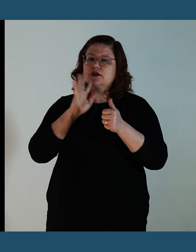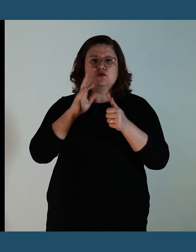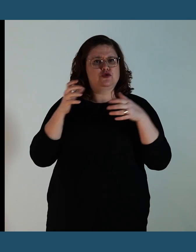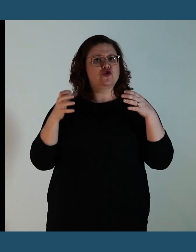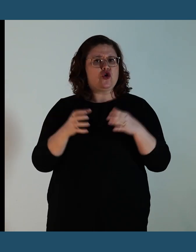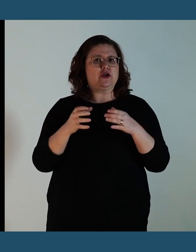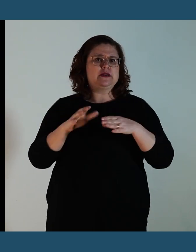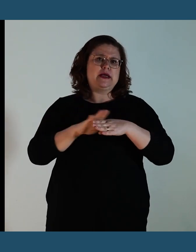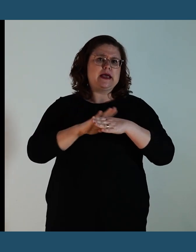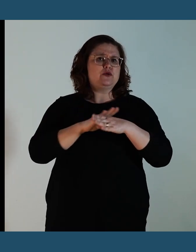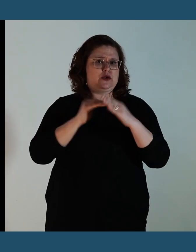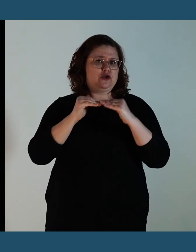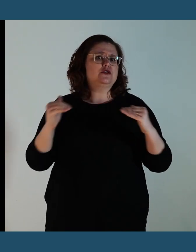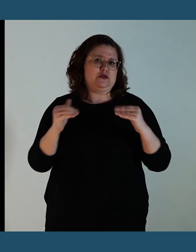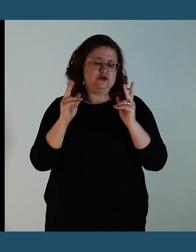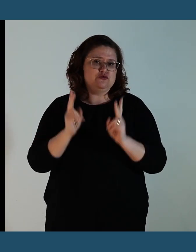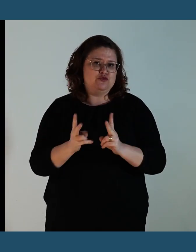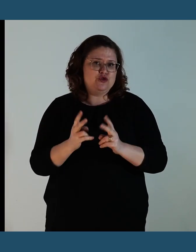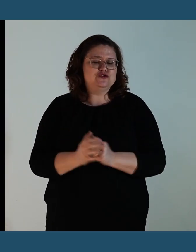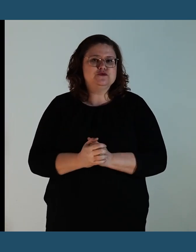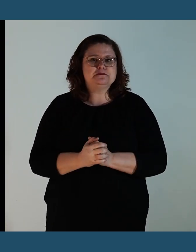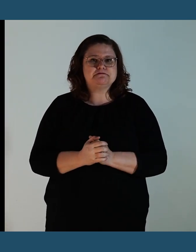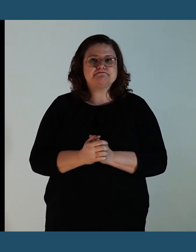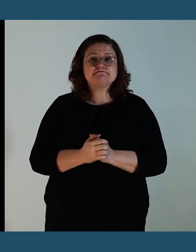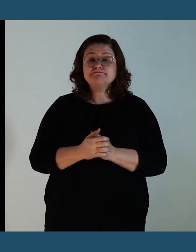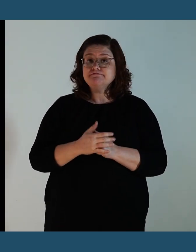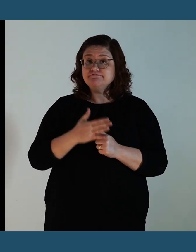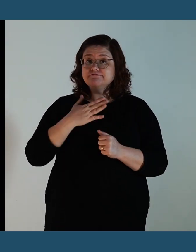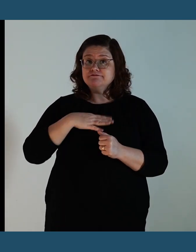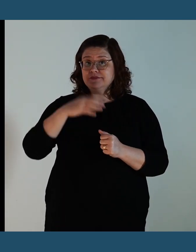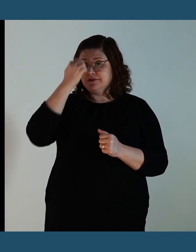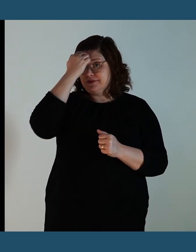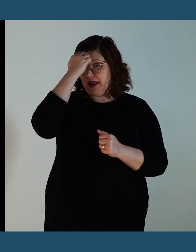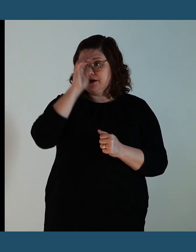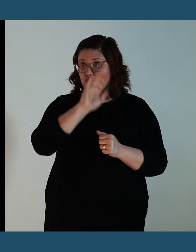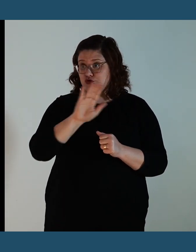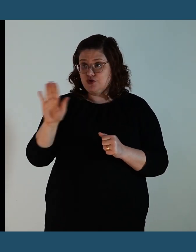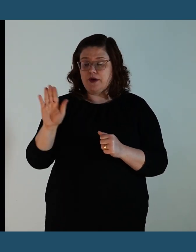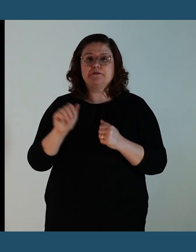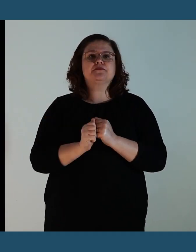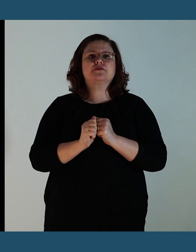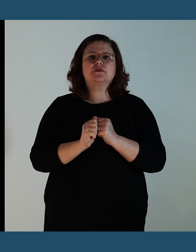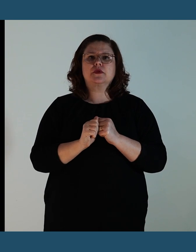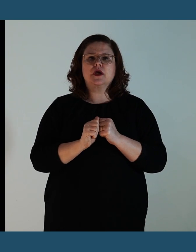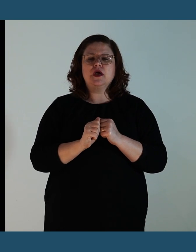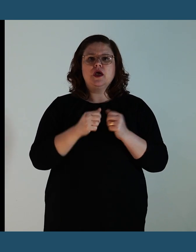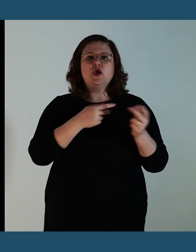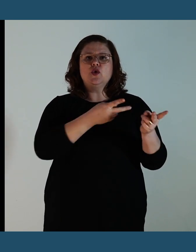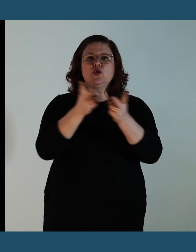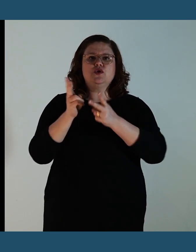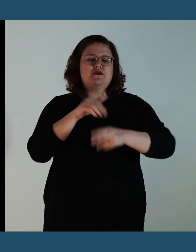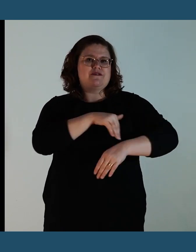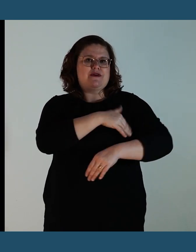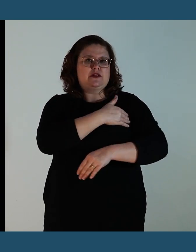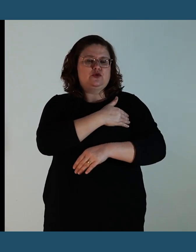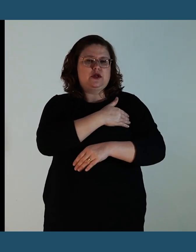tasolla. Ja vähän muistutukseksi. Eduskunta antoi vastauksensa